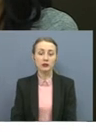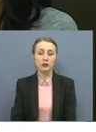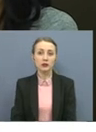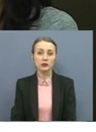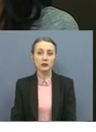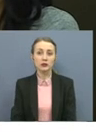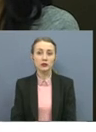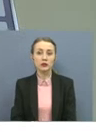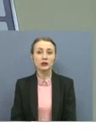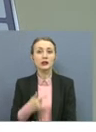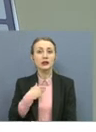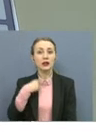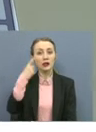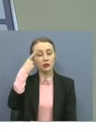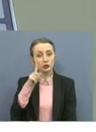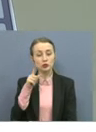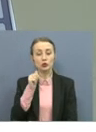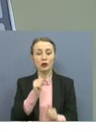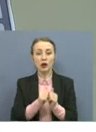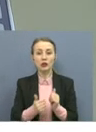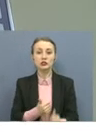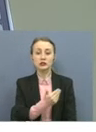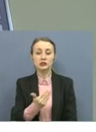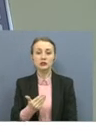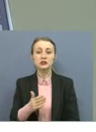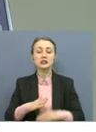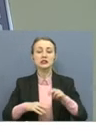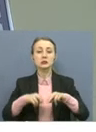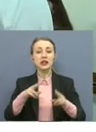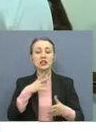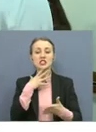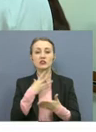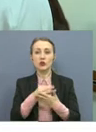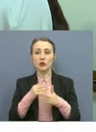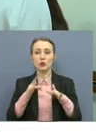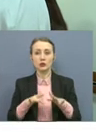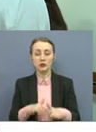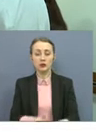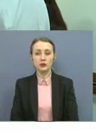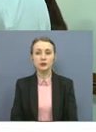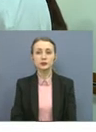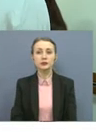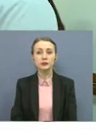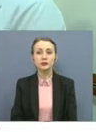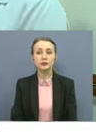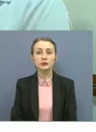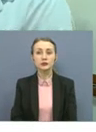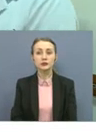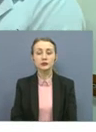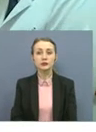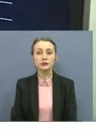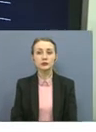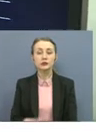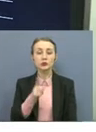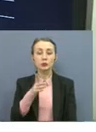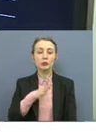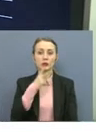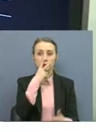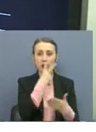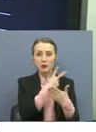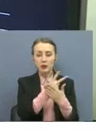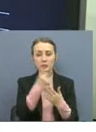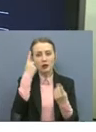пікірлеріңізді келіп отырмыз. 2012 жылдан бастап ауруханада барлық жоғарғы технологиялы арнайы қондырғылар іске қосылған. Ал ағымдағы жылдан